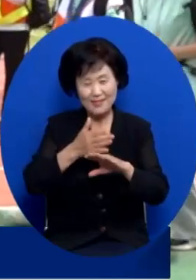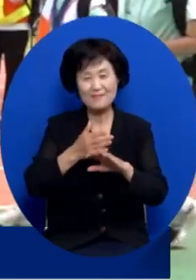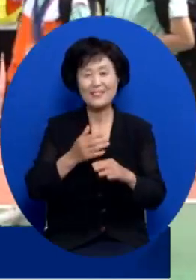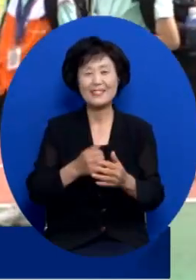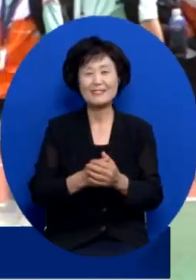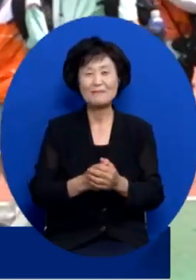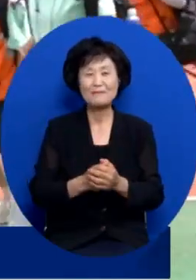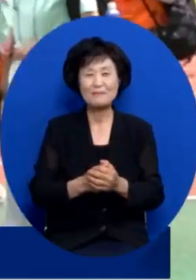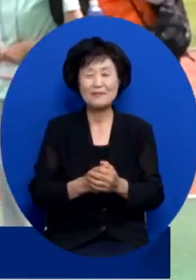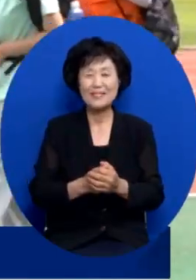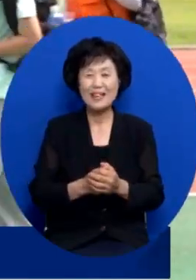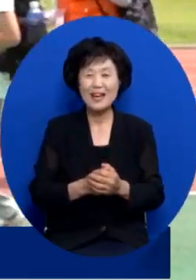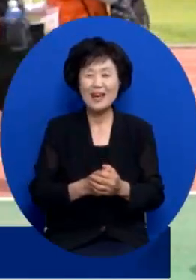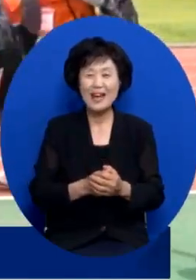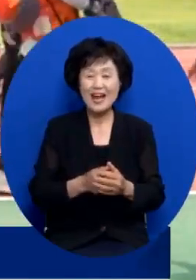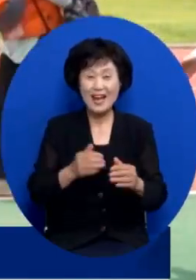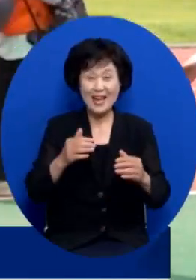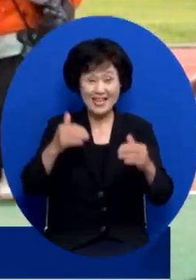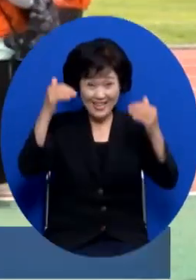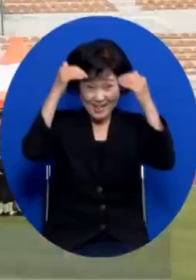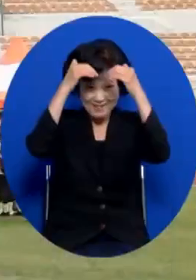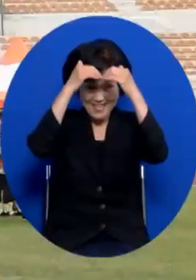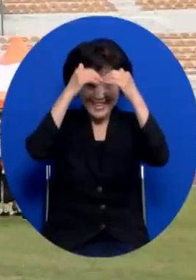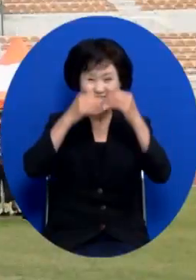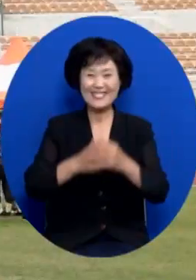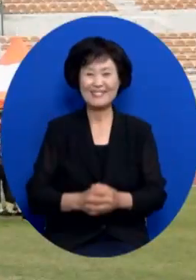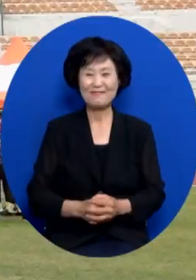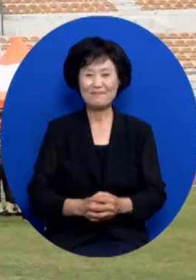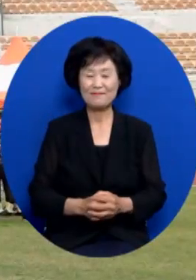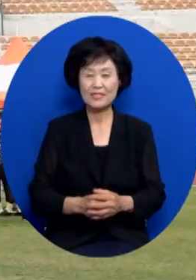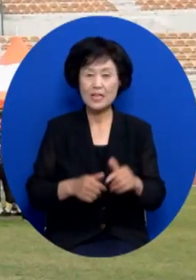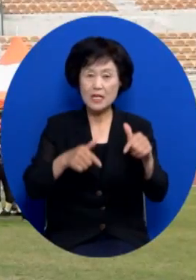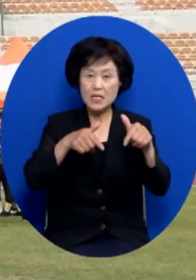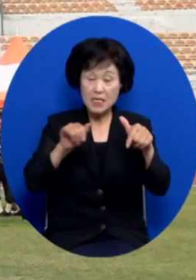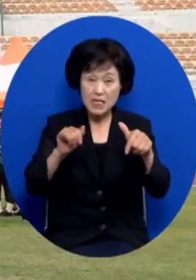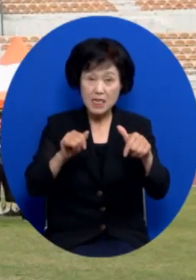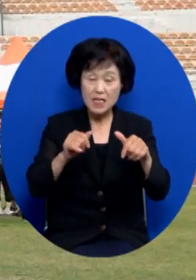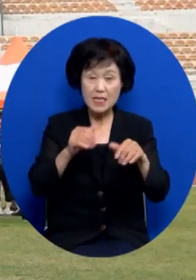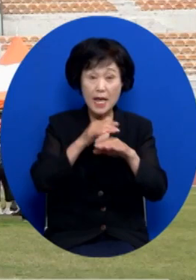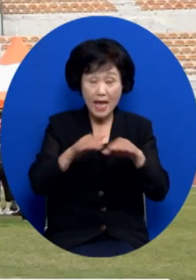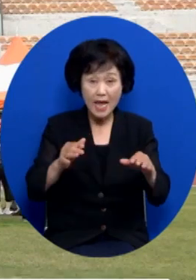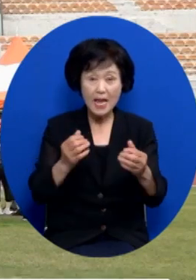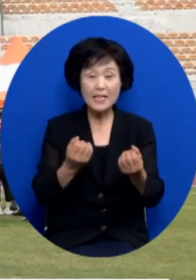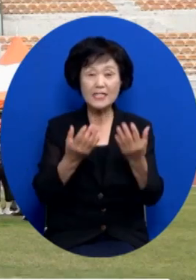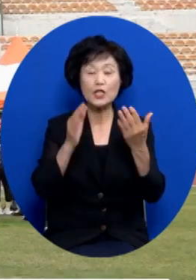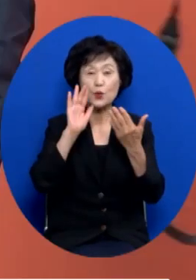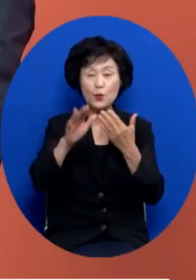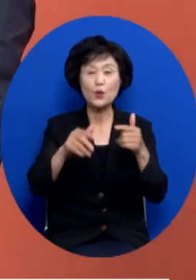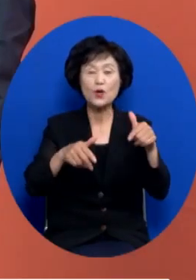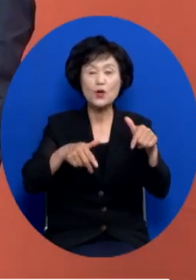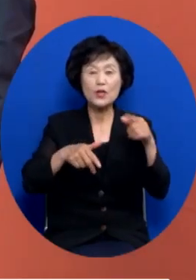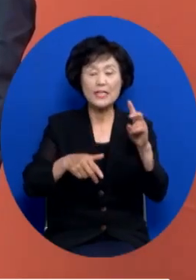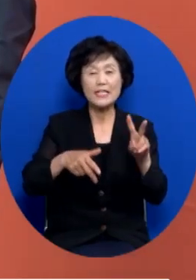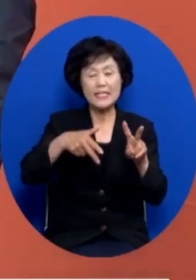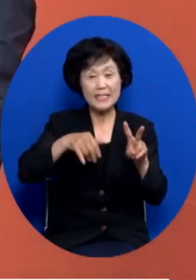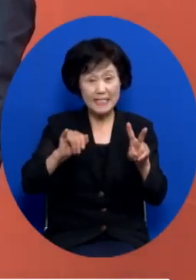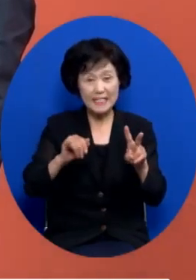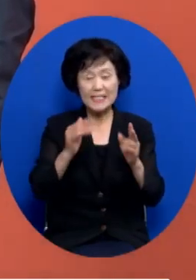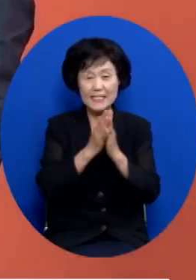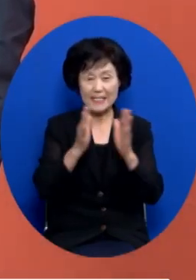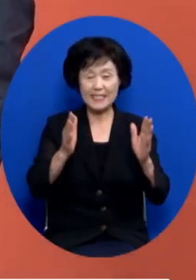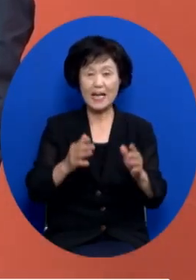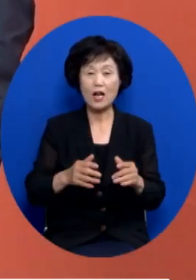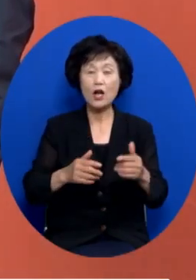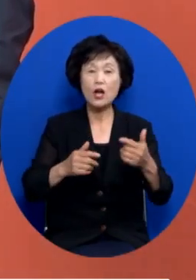감사하고 너무 사랑합니다. 1기 해단 직후에는 2기 출정식이 이어졌습니다. 2기는